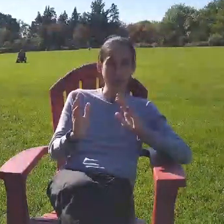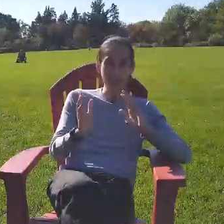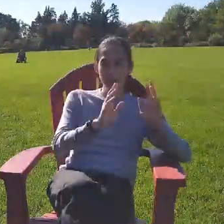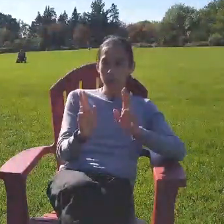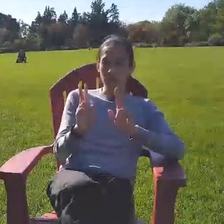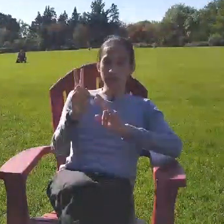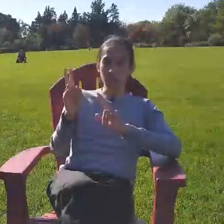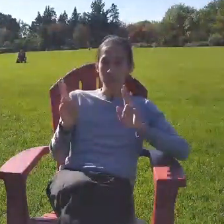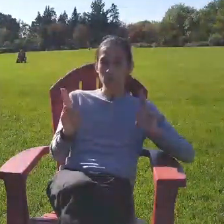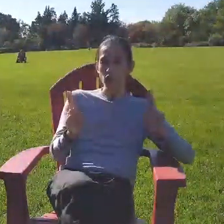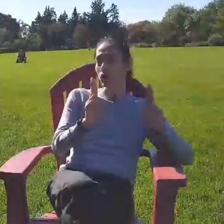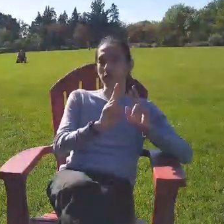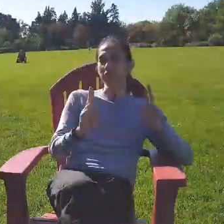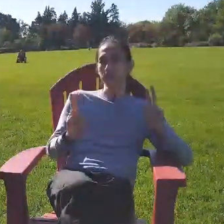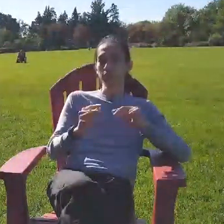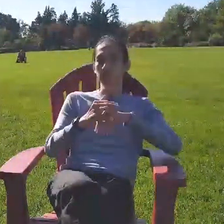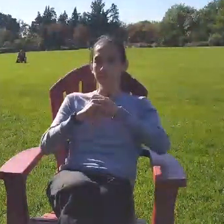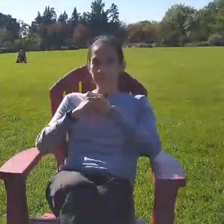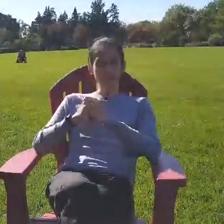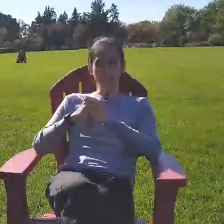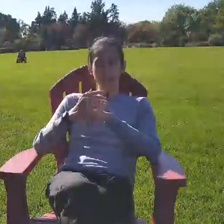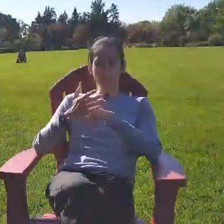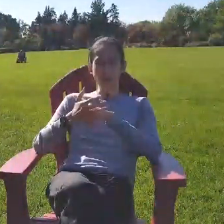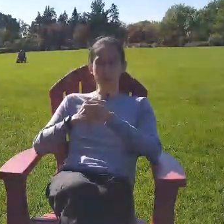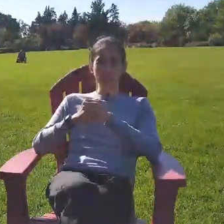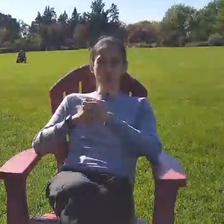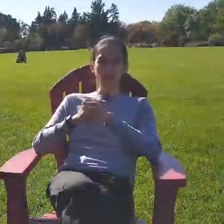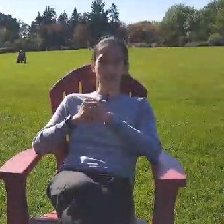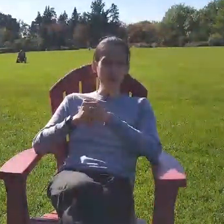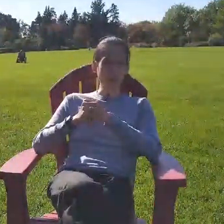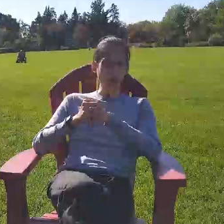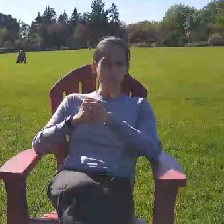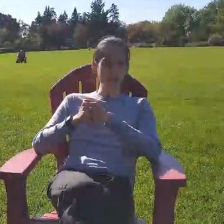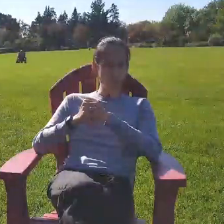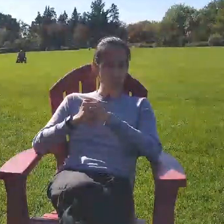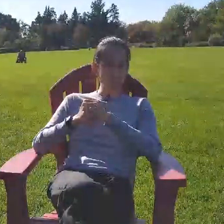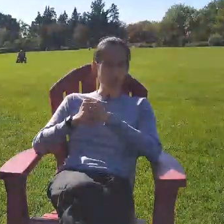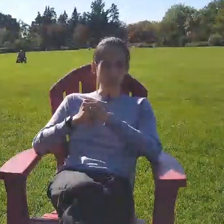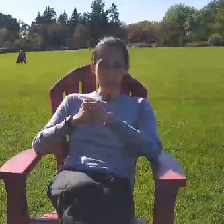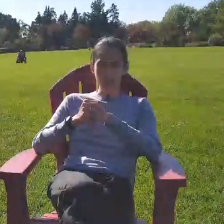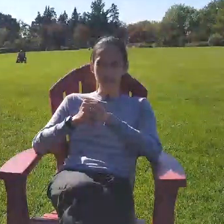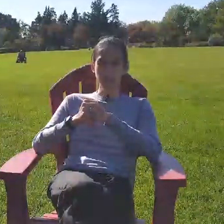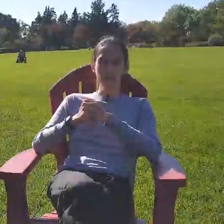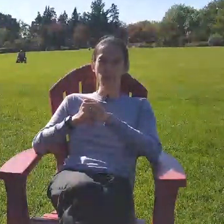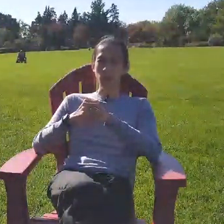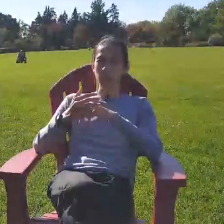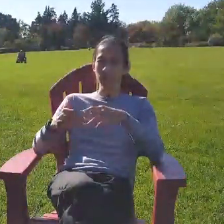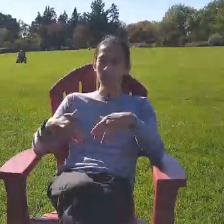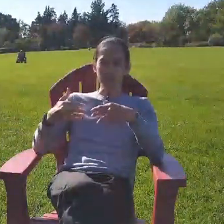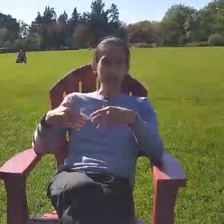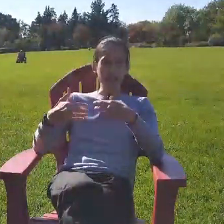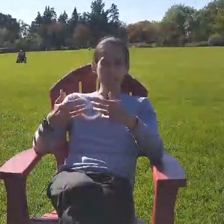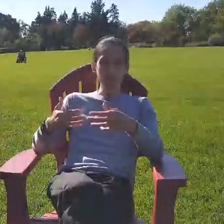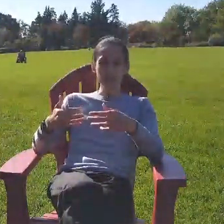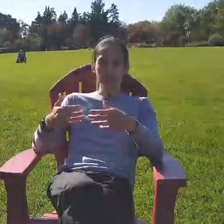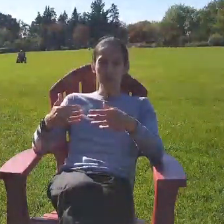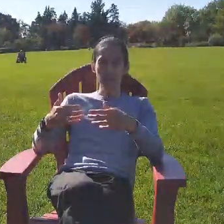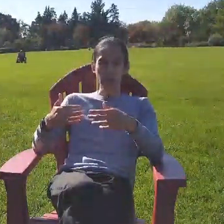fleksibel berada dalam ruang-ruang tersebut strategi berikutnya adalah menggunakan buku program fisik maupun daring nah ini merupakan strategi yang bisa